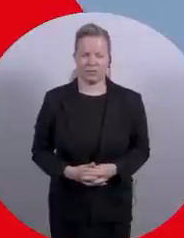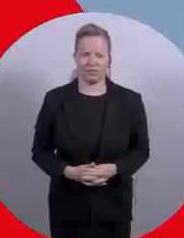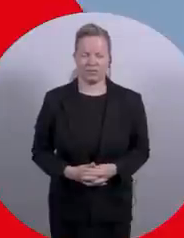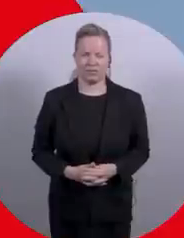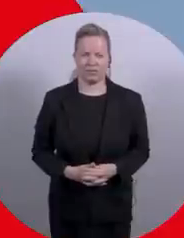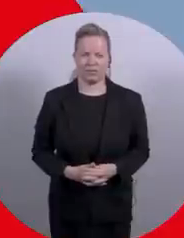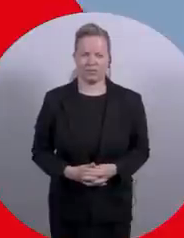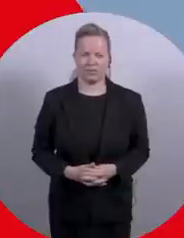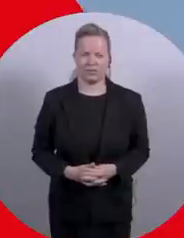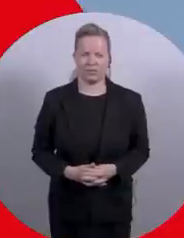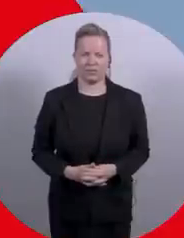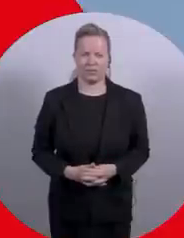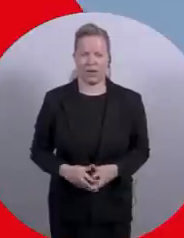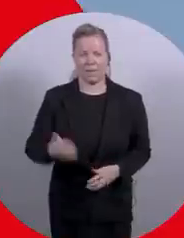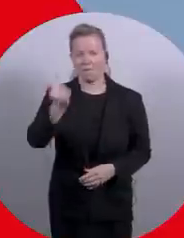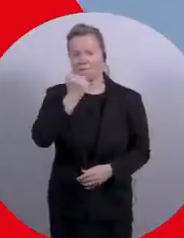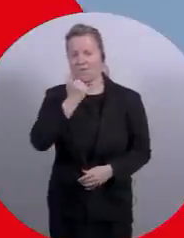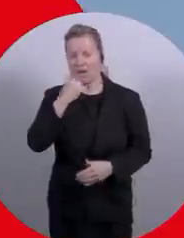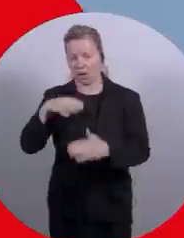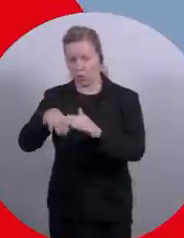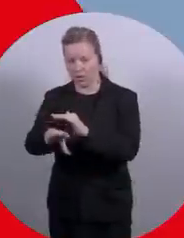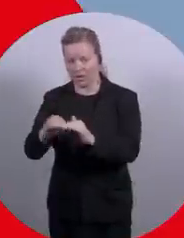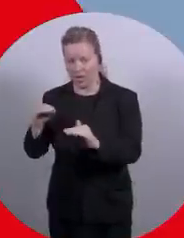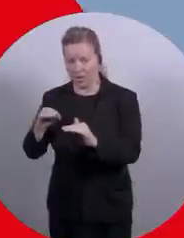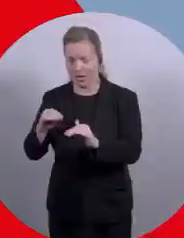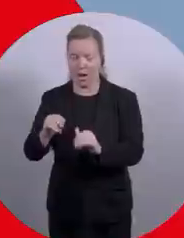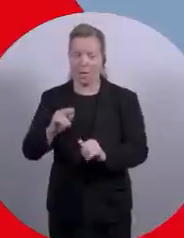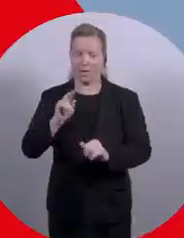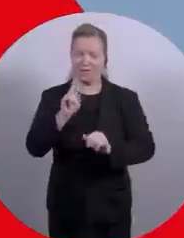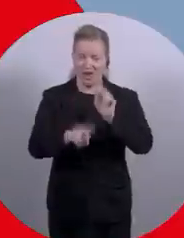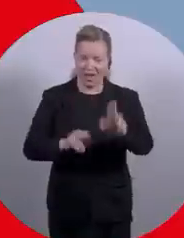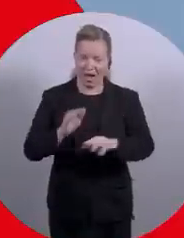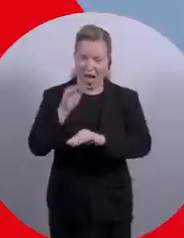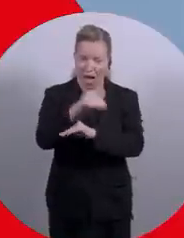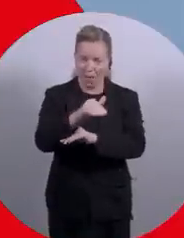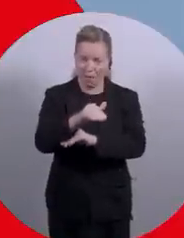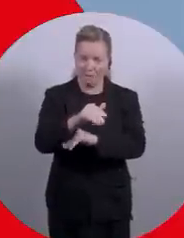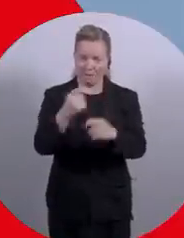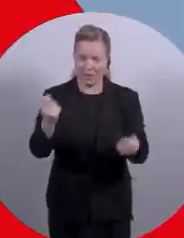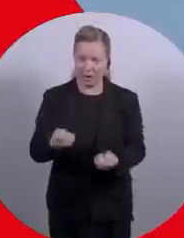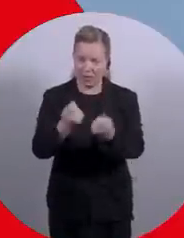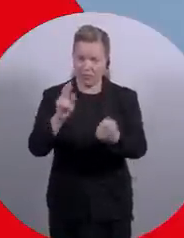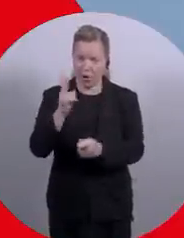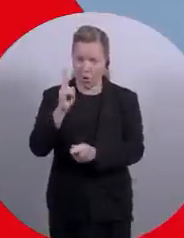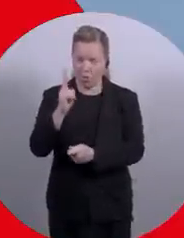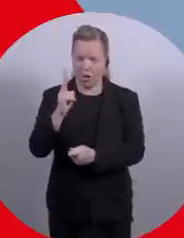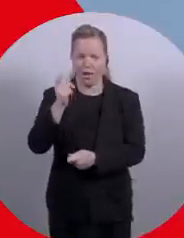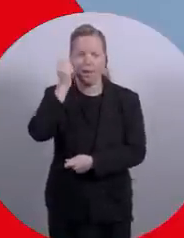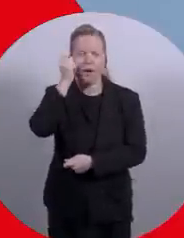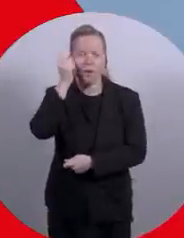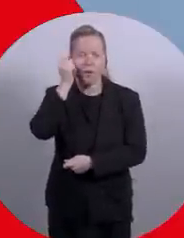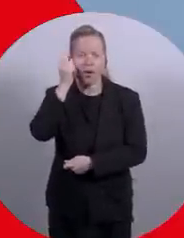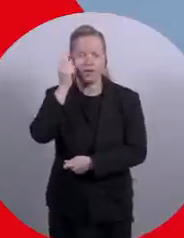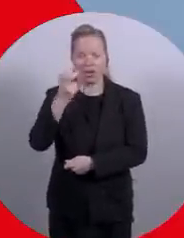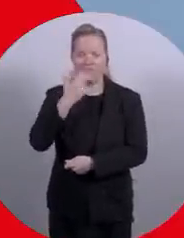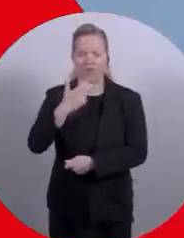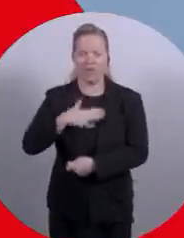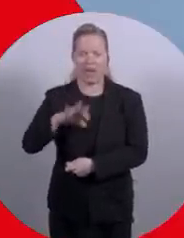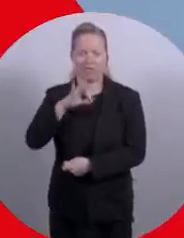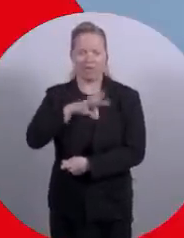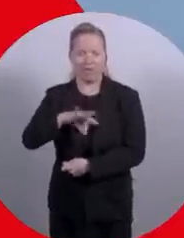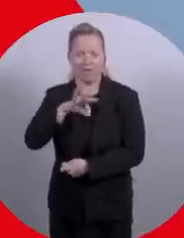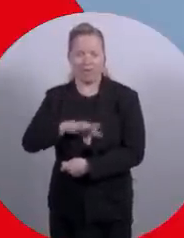warum betreibt ein privates Unternehmen ein Pflegeheim naja logisch weil sie Gewinn machen wollen